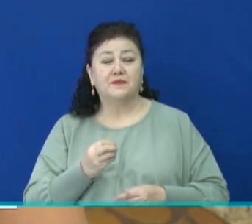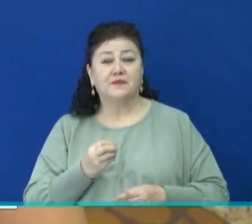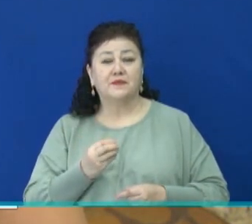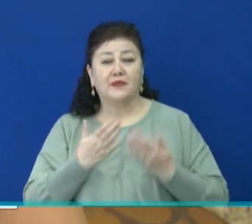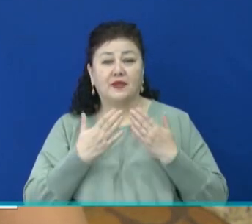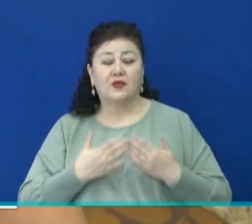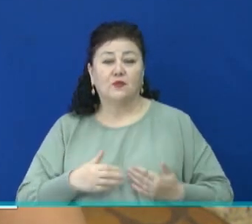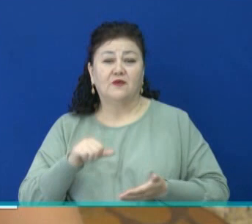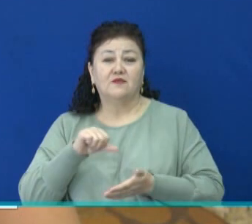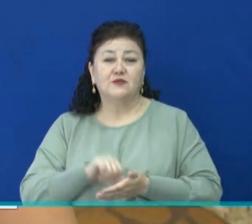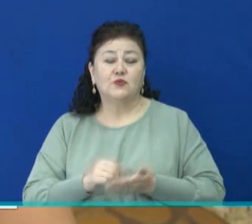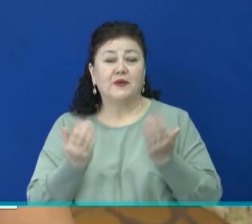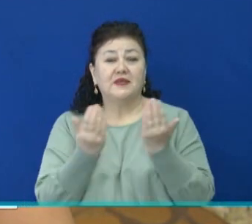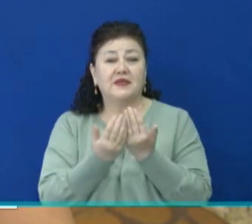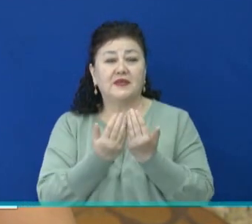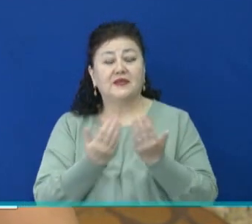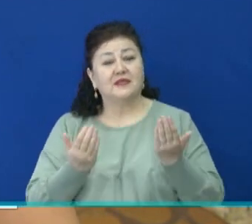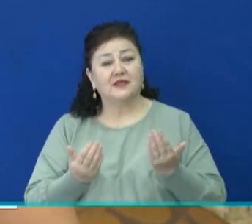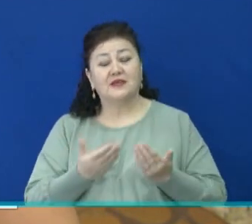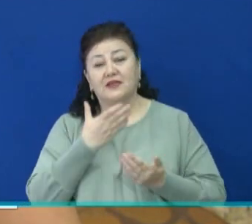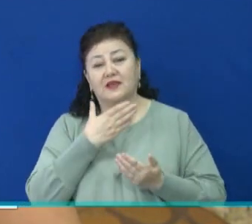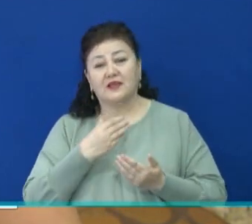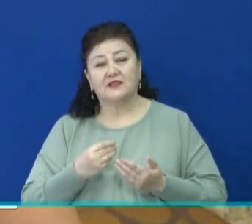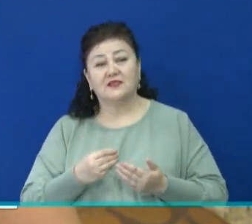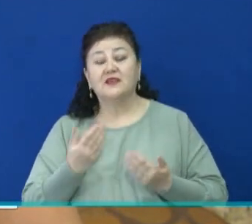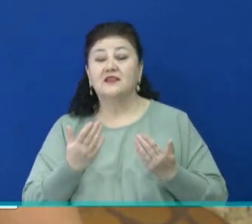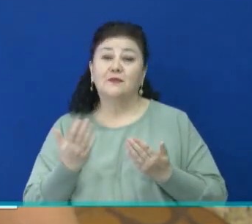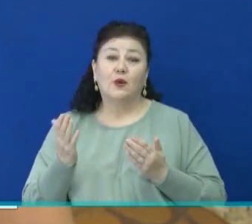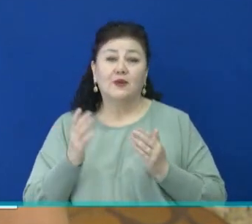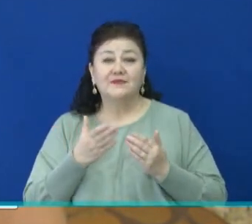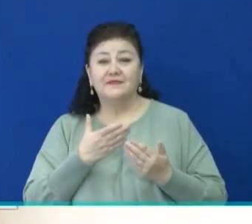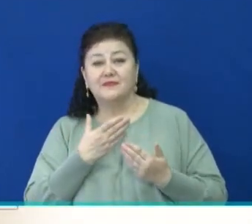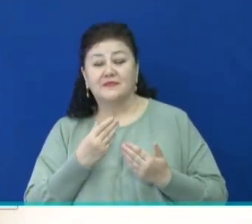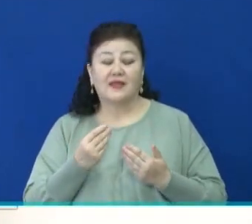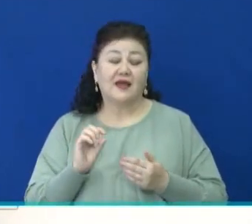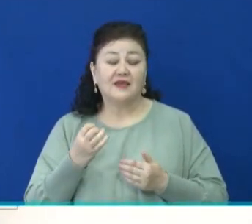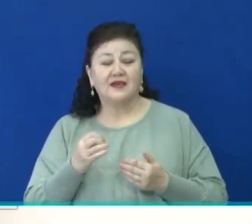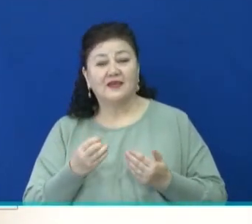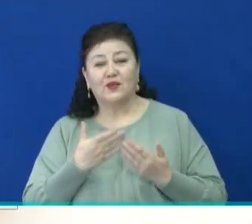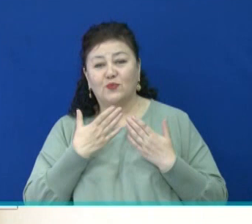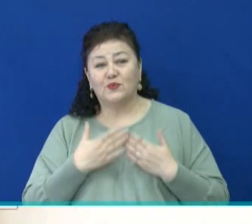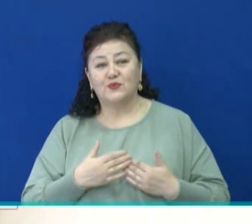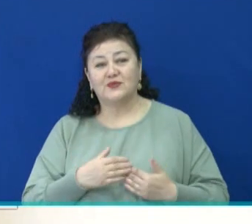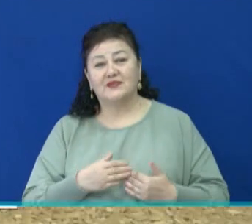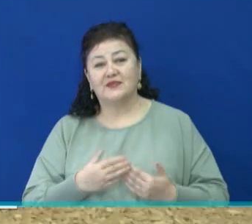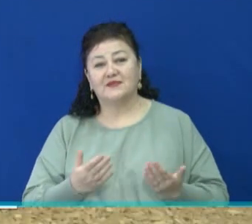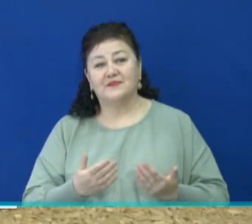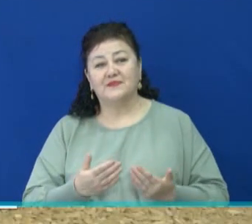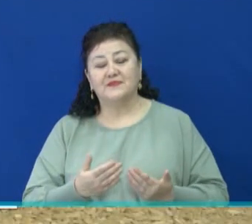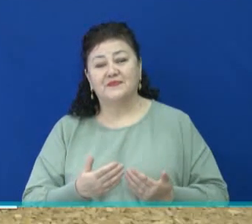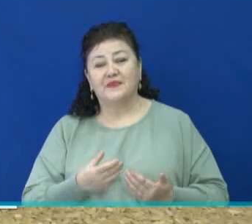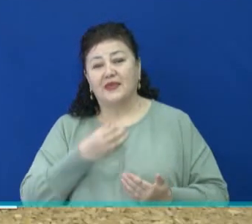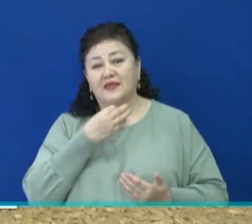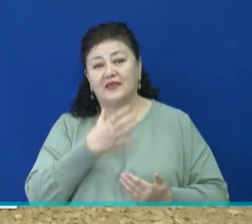Я люблю выступать на сцене, потому что это так красиво, все это любуются, и мне очень нравится. Мне